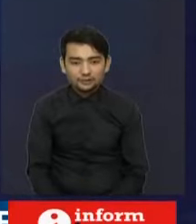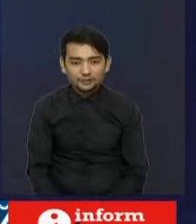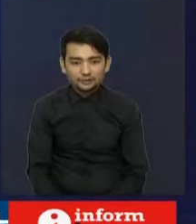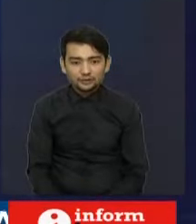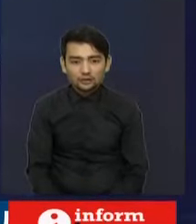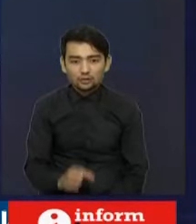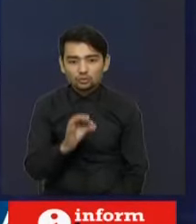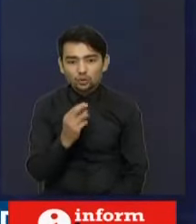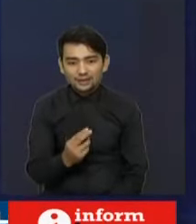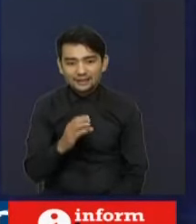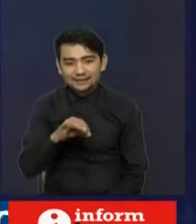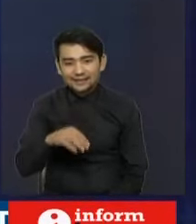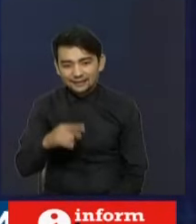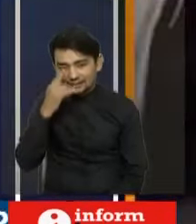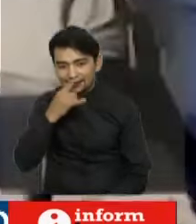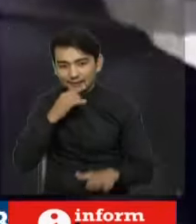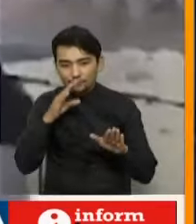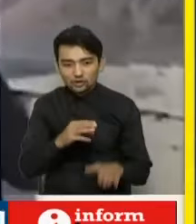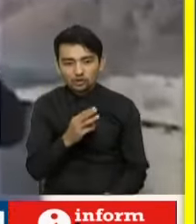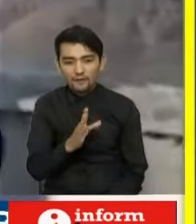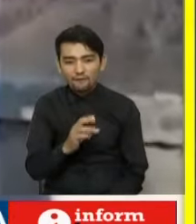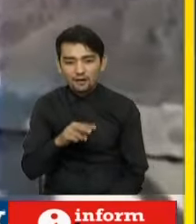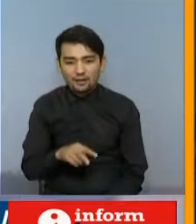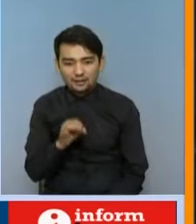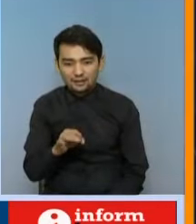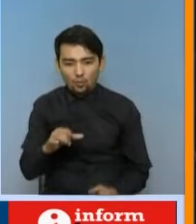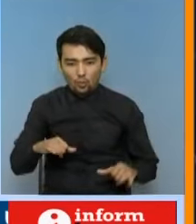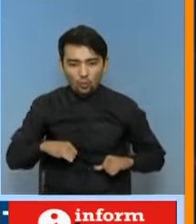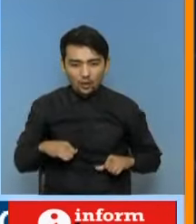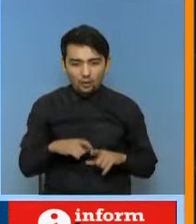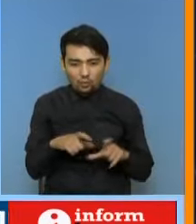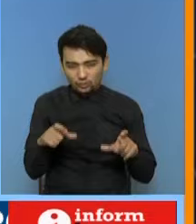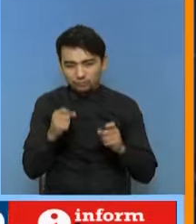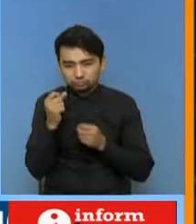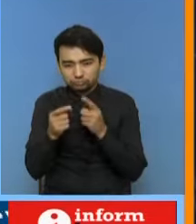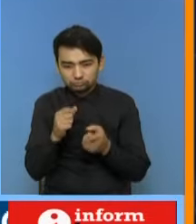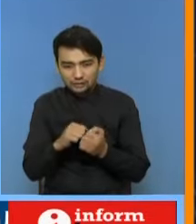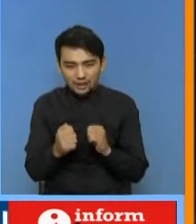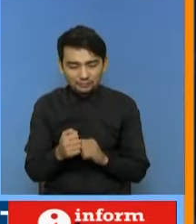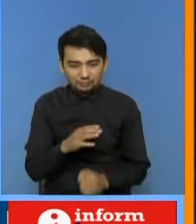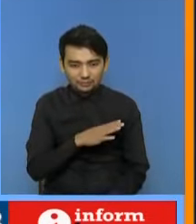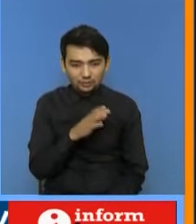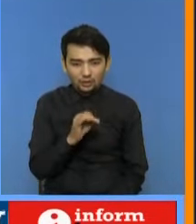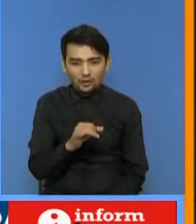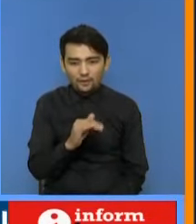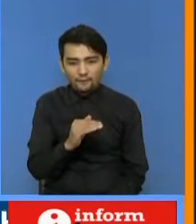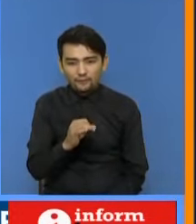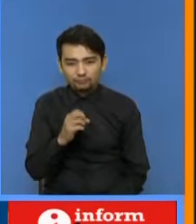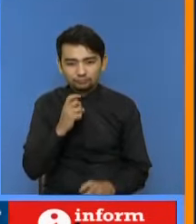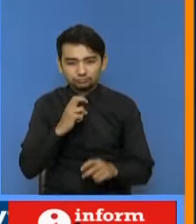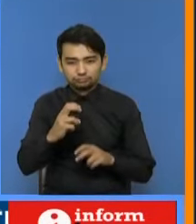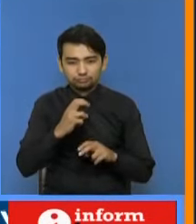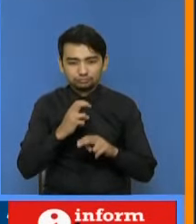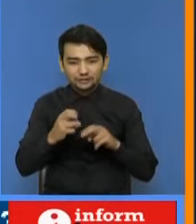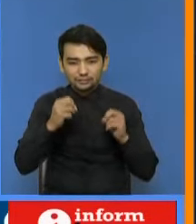В социальных сетях казахстанцы обрушились со шквалом критики в адрес хулиганов, которые забросали камнями фуникулеры на канатной